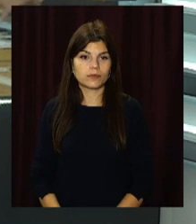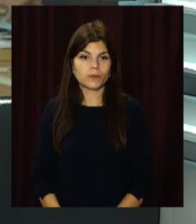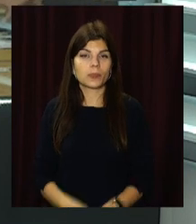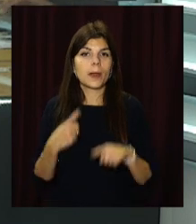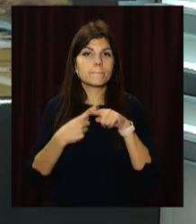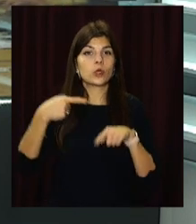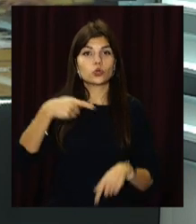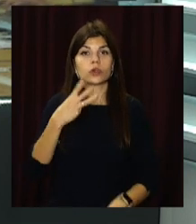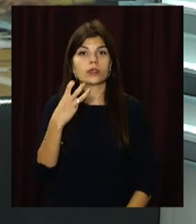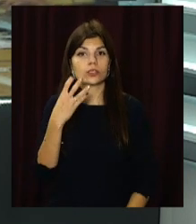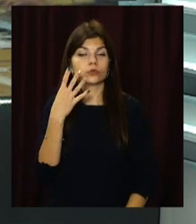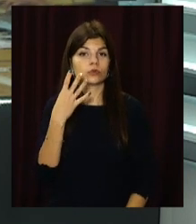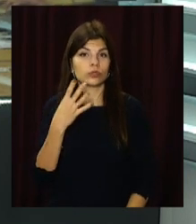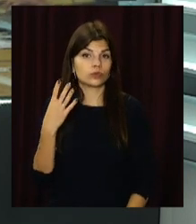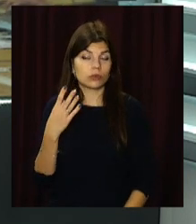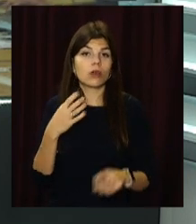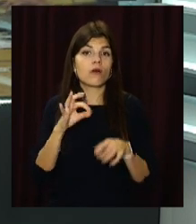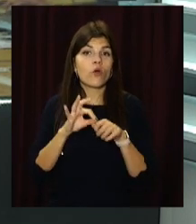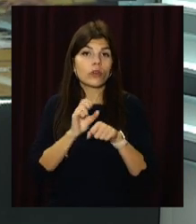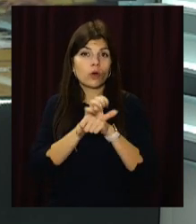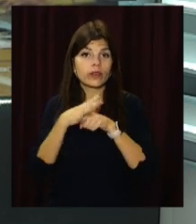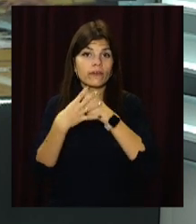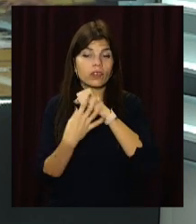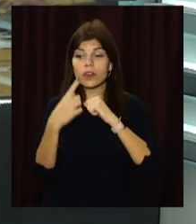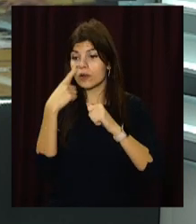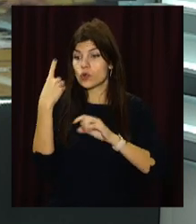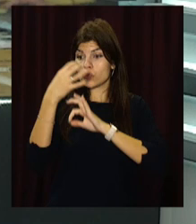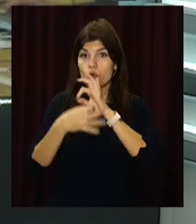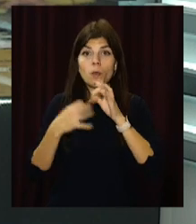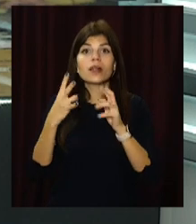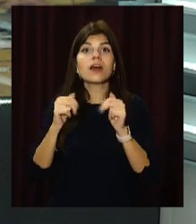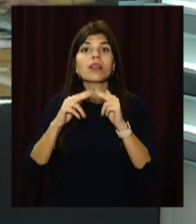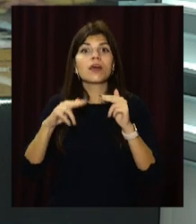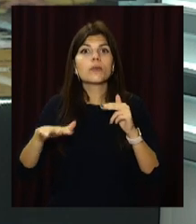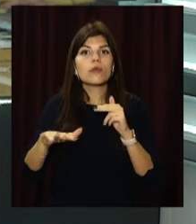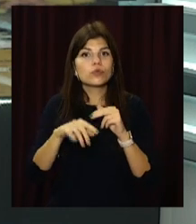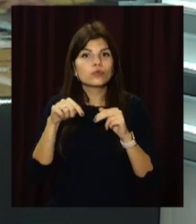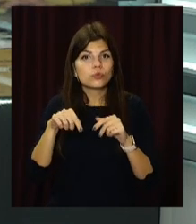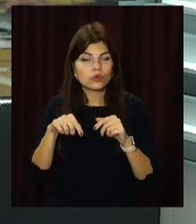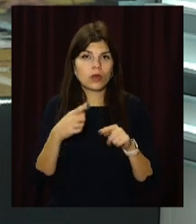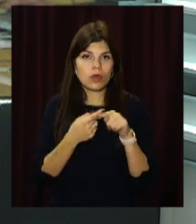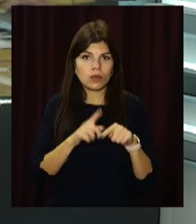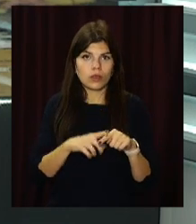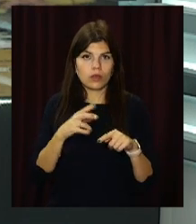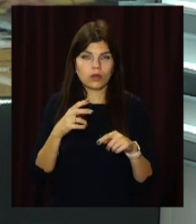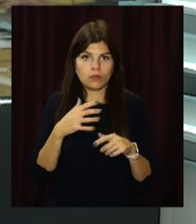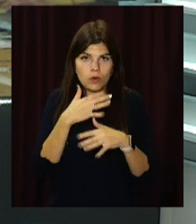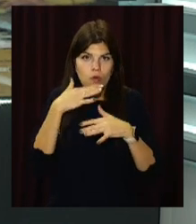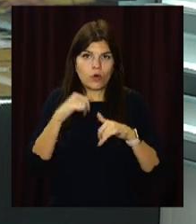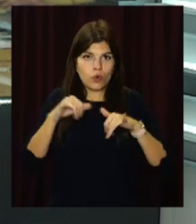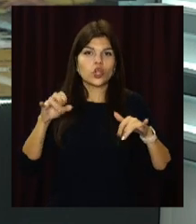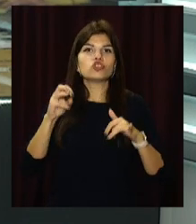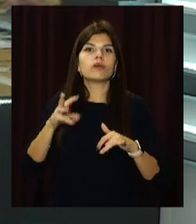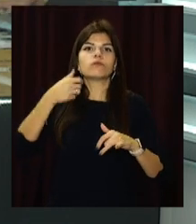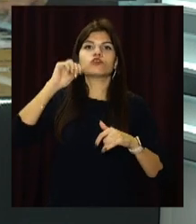Плюс 1344 хворих на COVID-19 за минулу добу на Дніпропетровщині. Це майже на пів тисячі більше, аніж